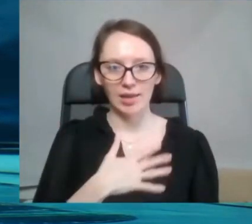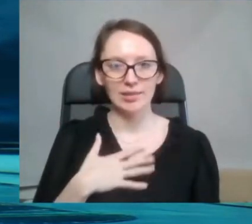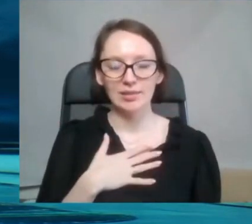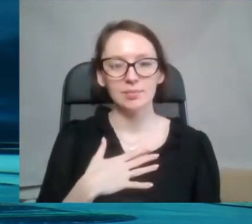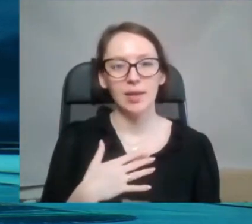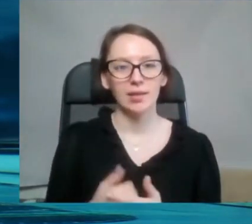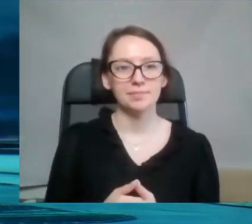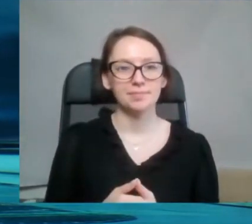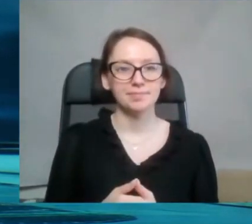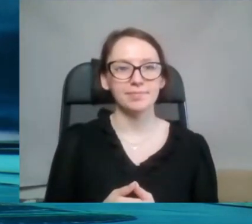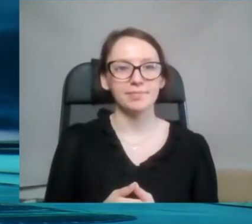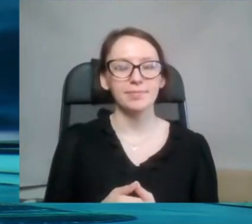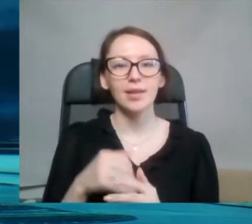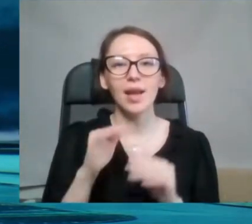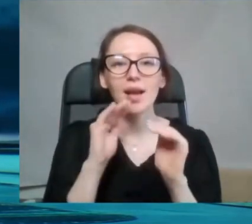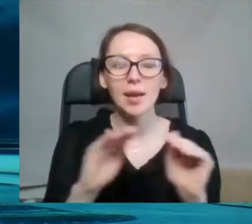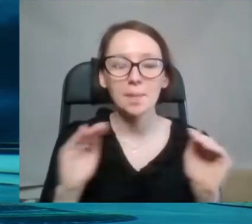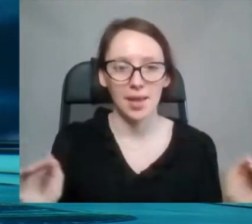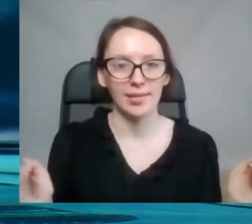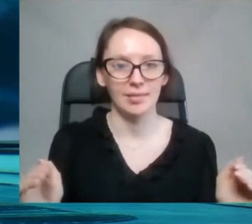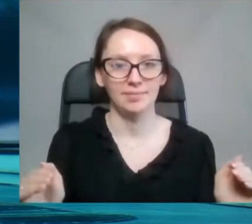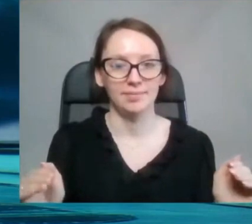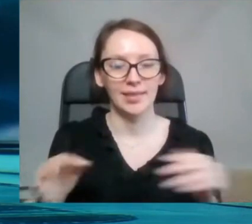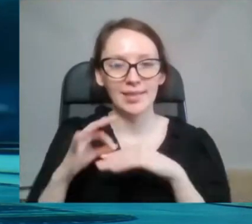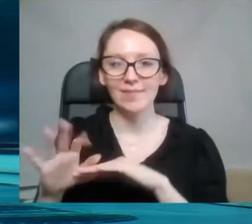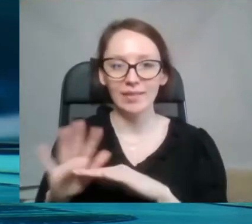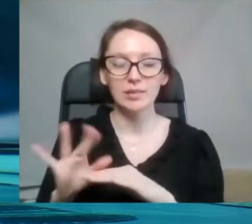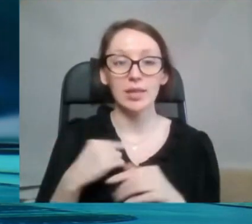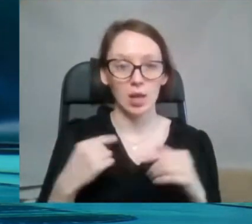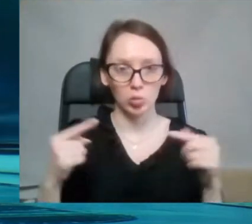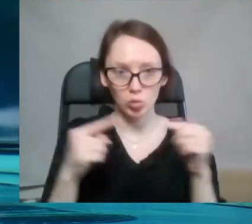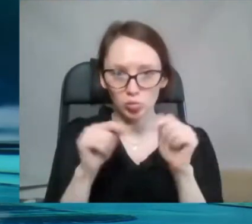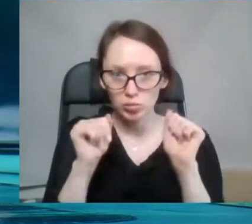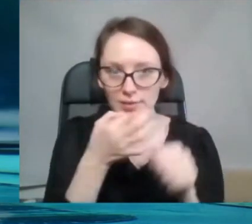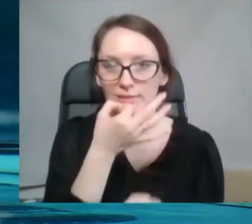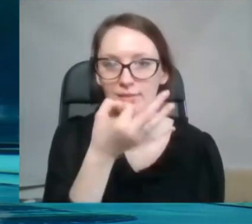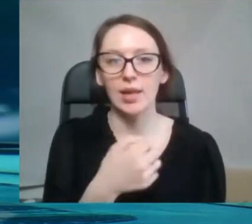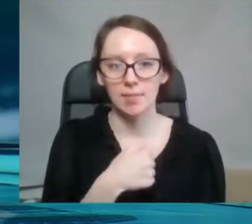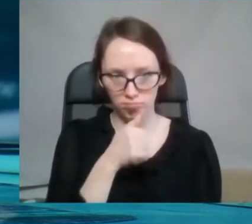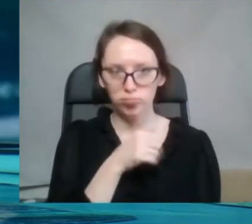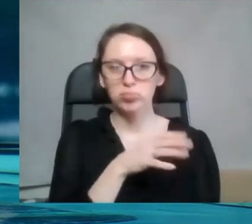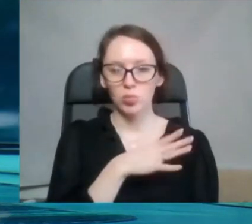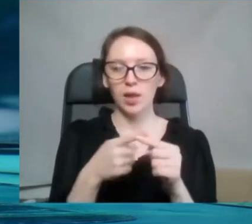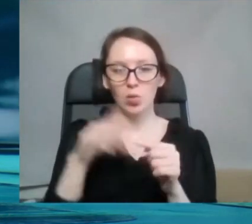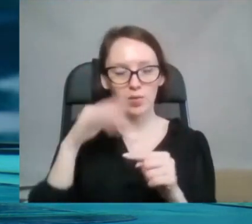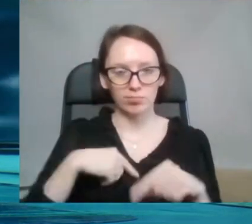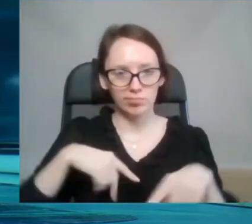вывелся. Ребят, и я точно могу сказать, я пробовала эту воду, мне посчастливилось